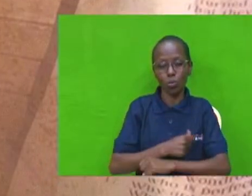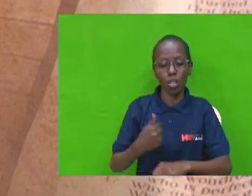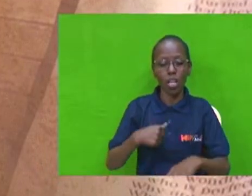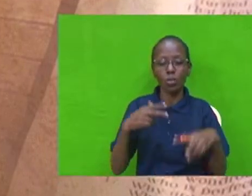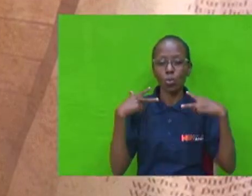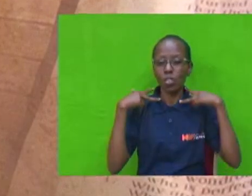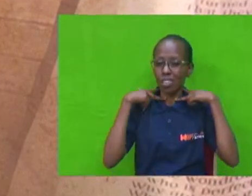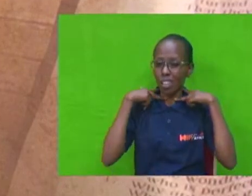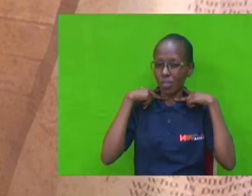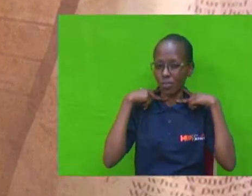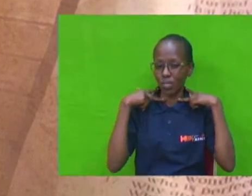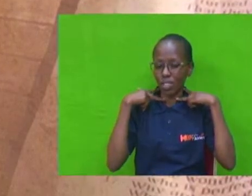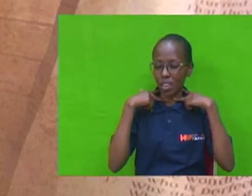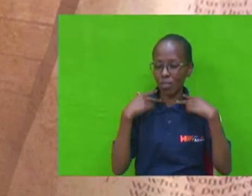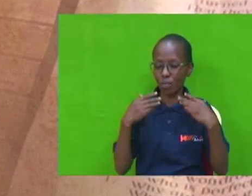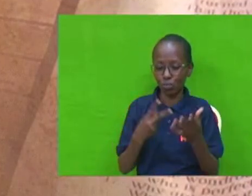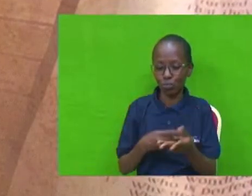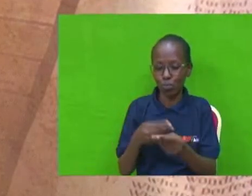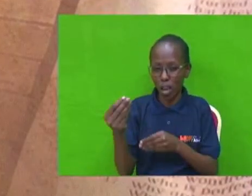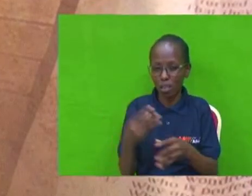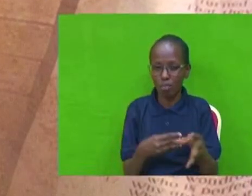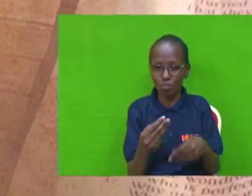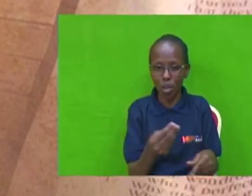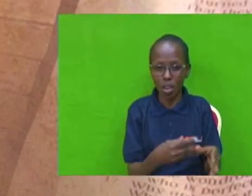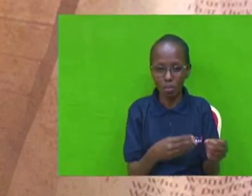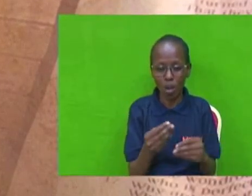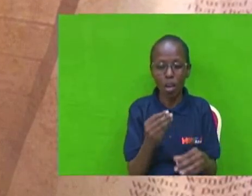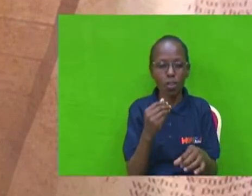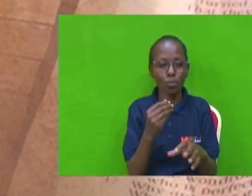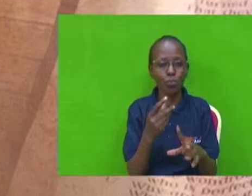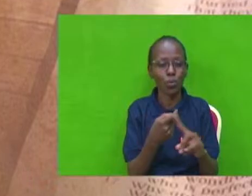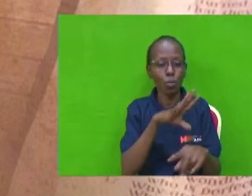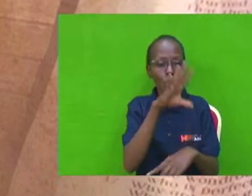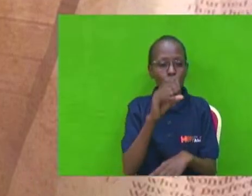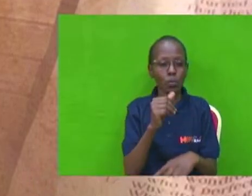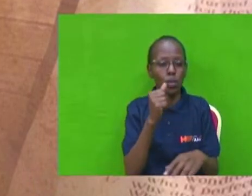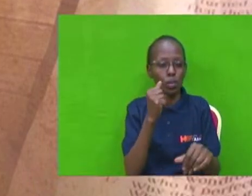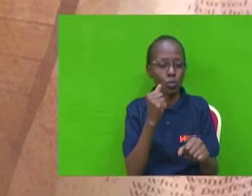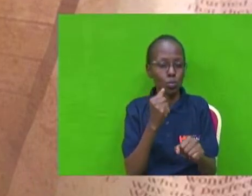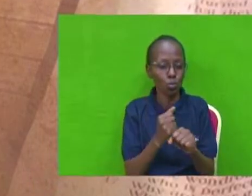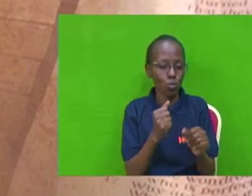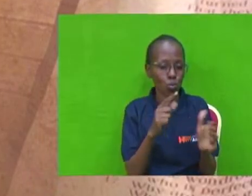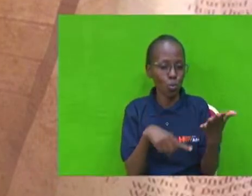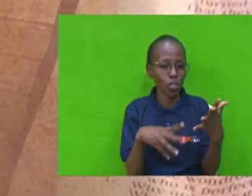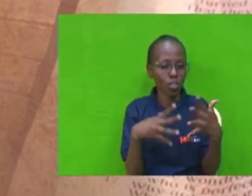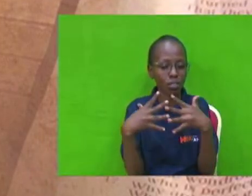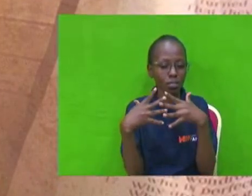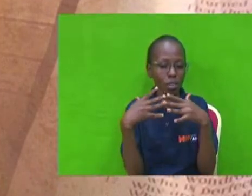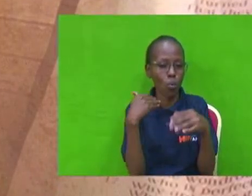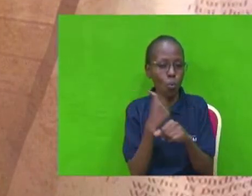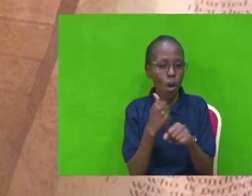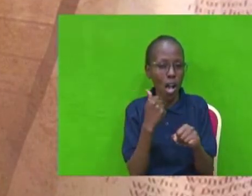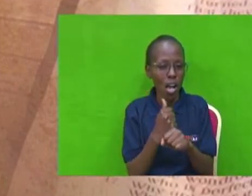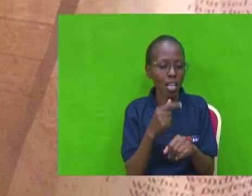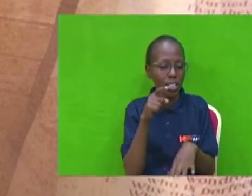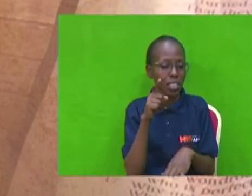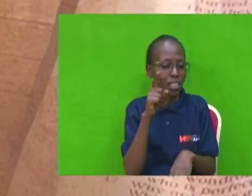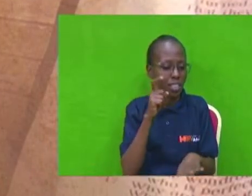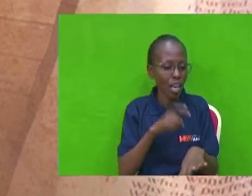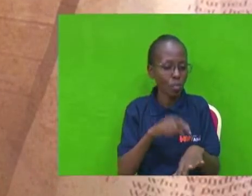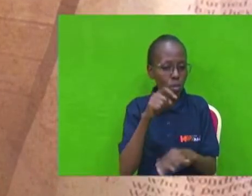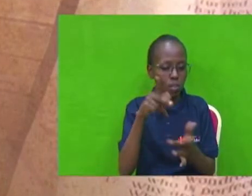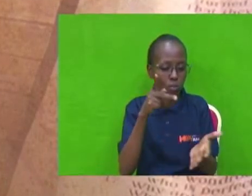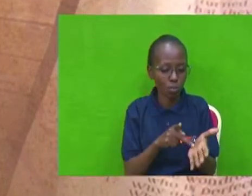Yaani watu walikuwa nauzwa kutoka Afrika kwenda kufanya kazi kule Marekani. Na walipwe kule. Unaponunuliwa kama wewe ni